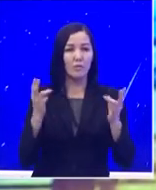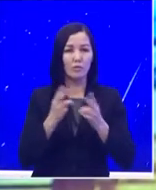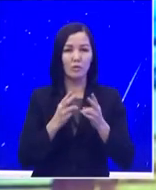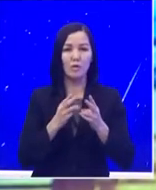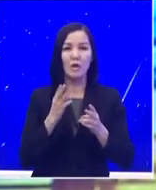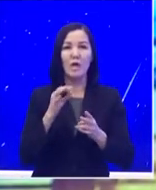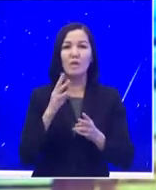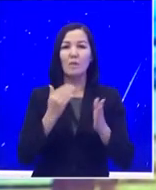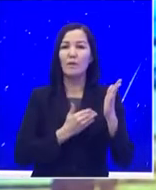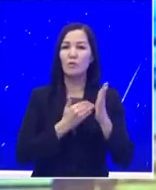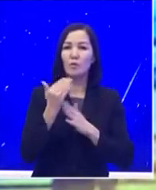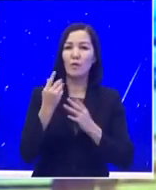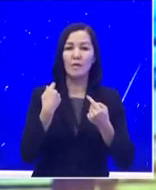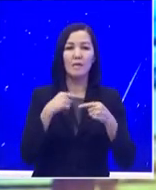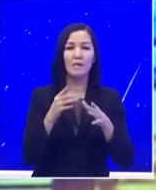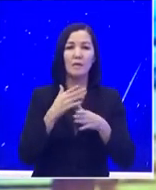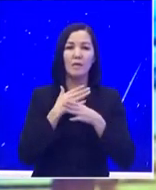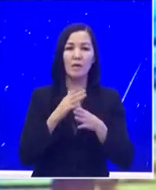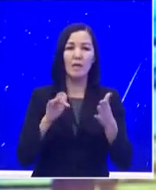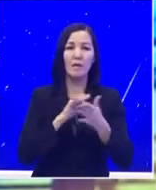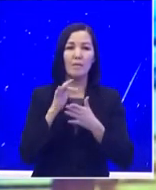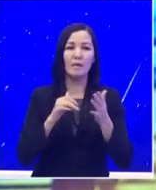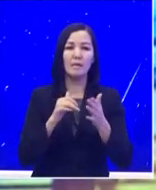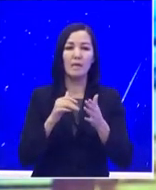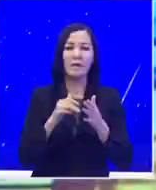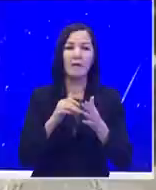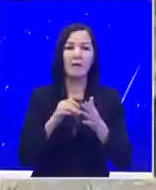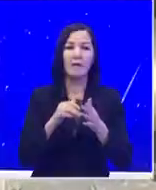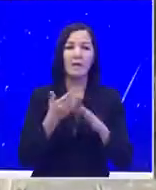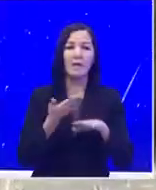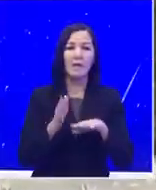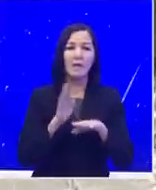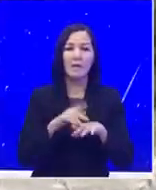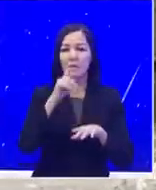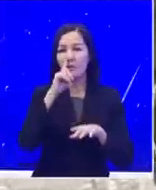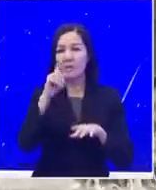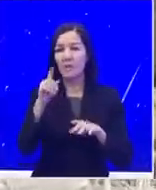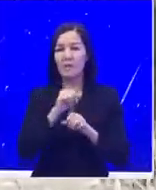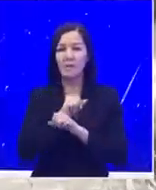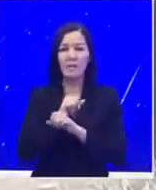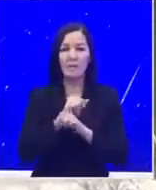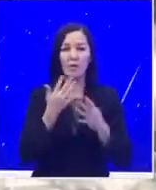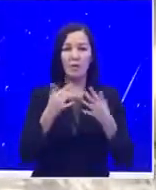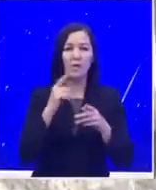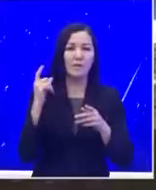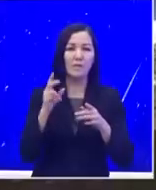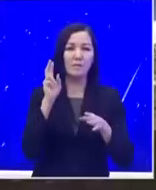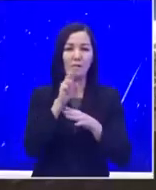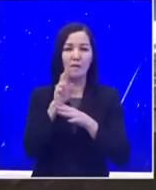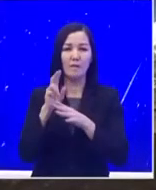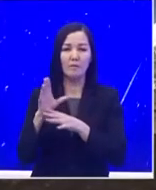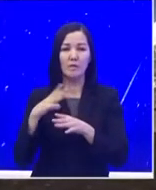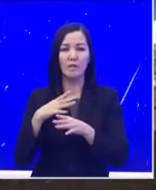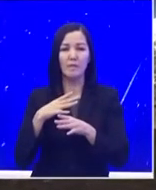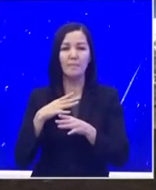жоғары өтімді арнайы техникасының көмегімен қала маңындағы қатынауға қиын жерлерді, саяжайлар мен шаруа қожалықтарын аралап шықты.